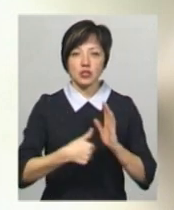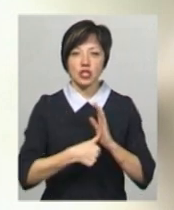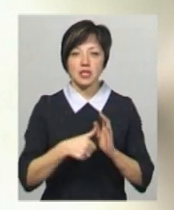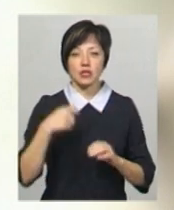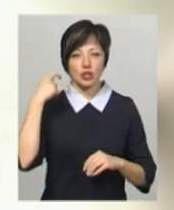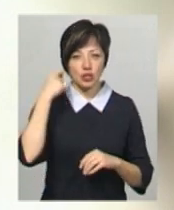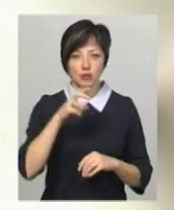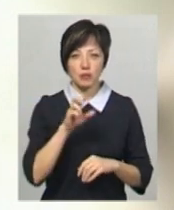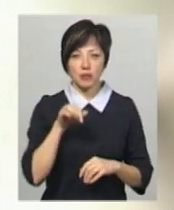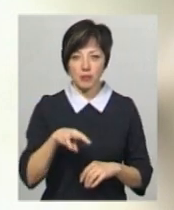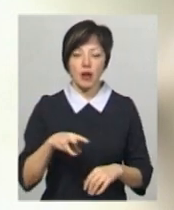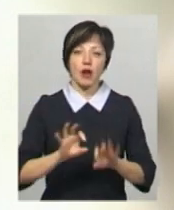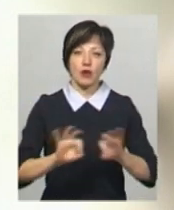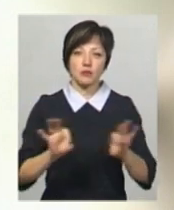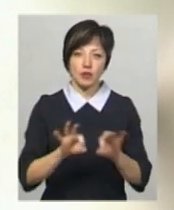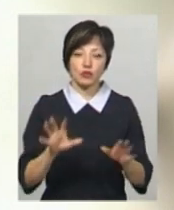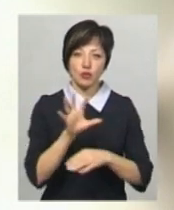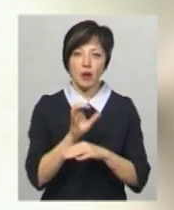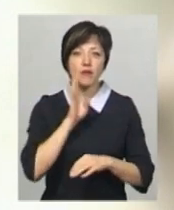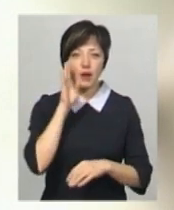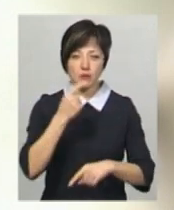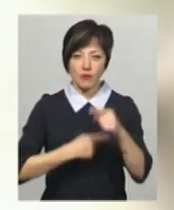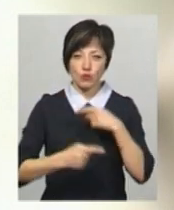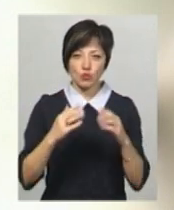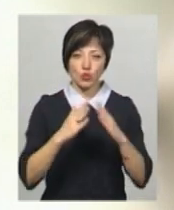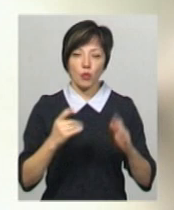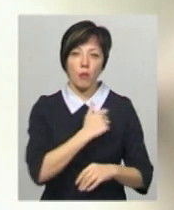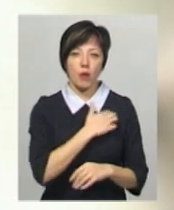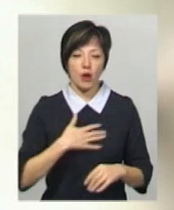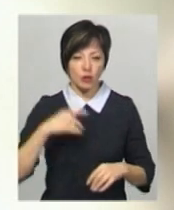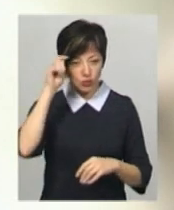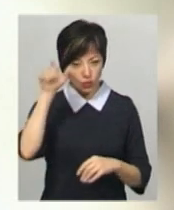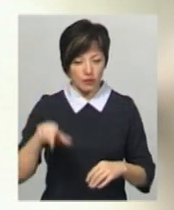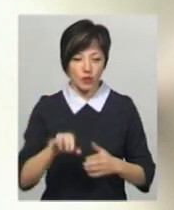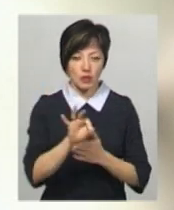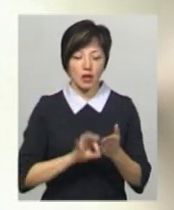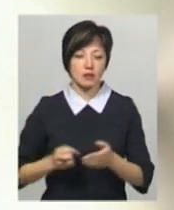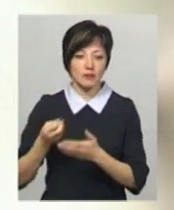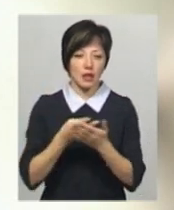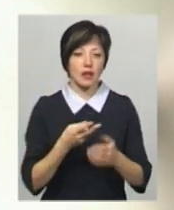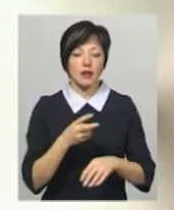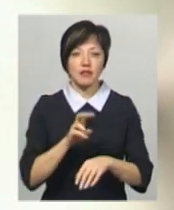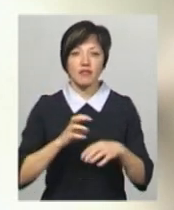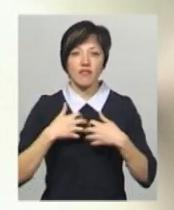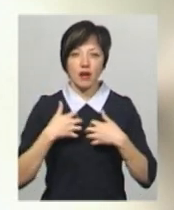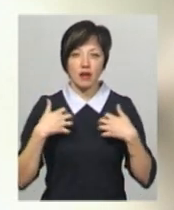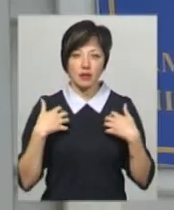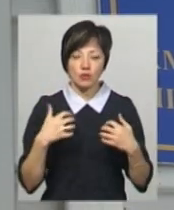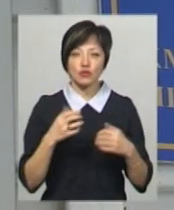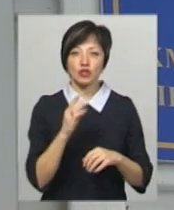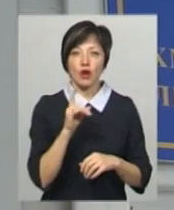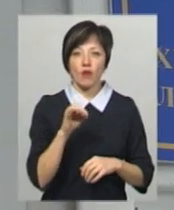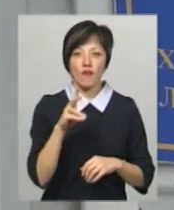Біма Костянтин не на камеру розповів, собака вранці повернулася додому пораненою. Чоловік одразу відвіз тварину до ветлікарні, що у Шаровечці.